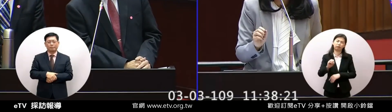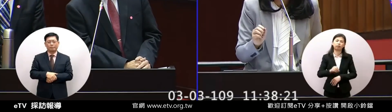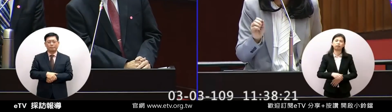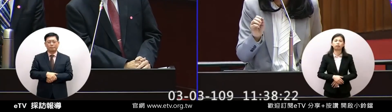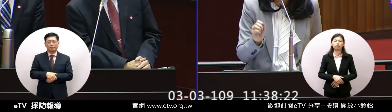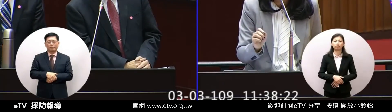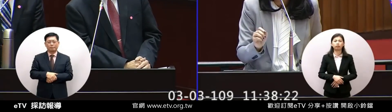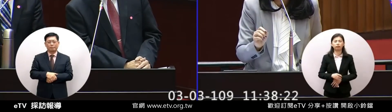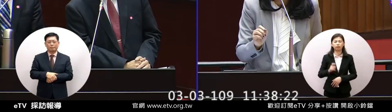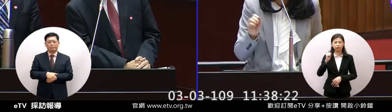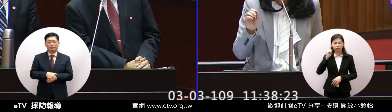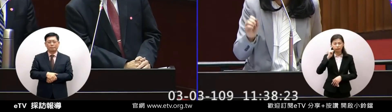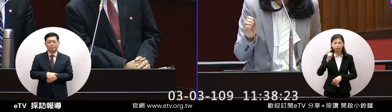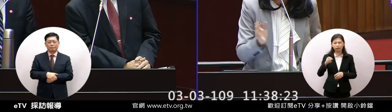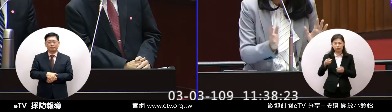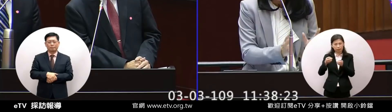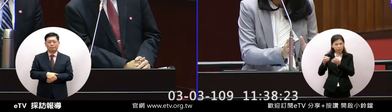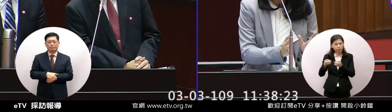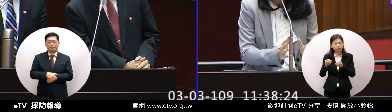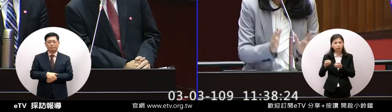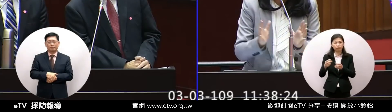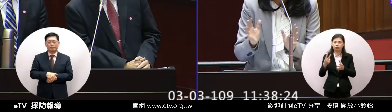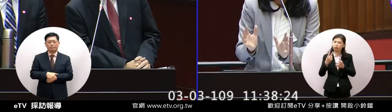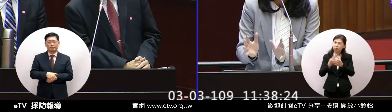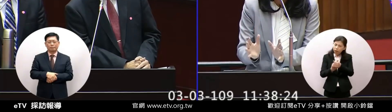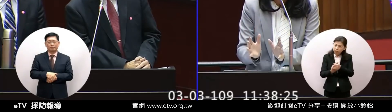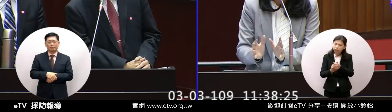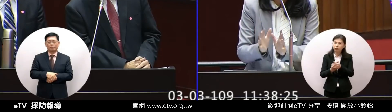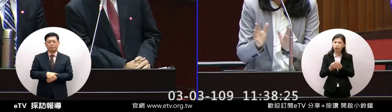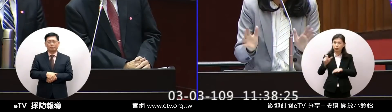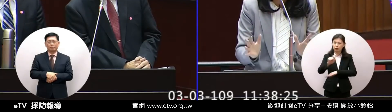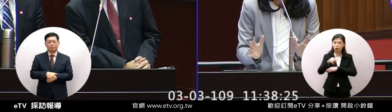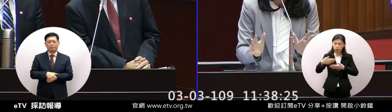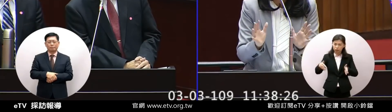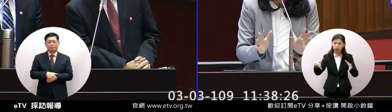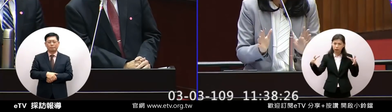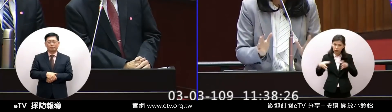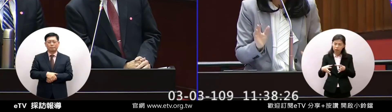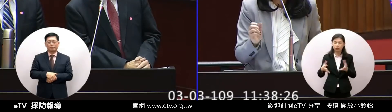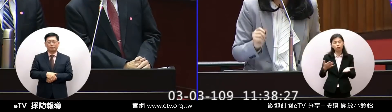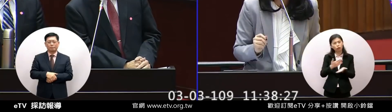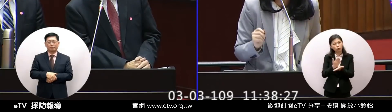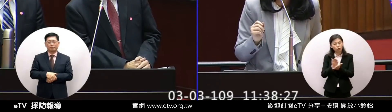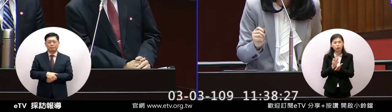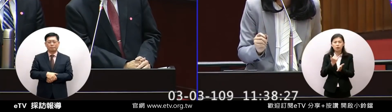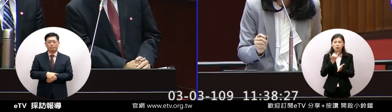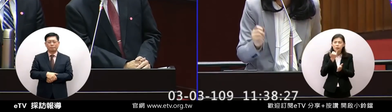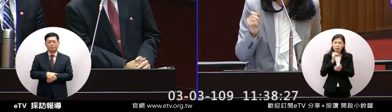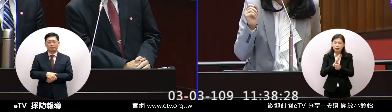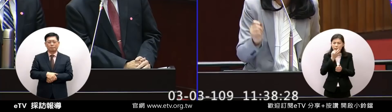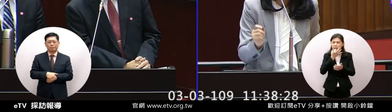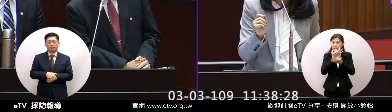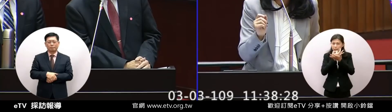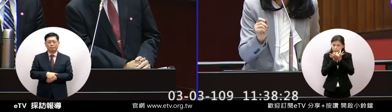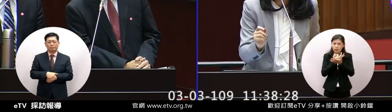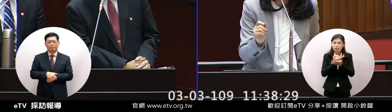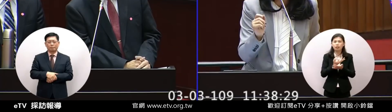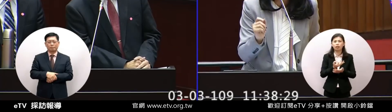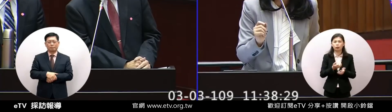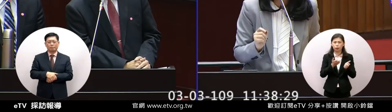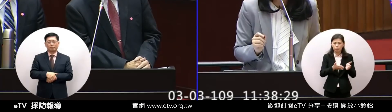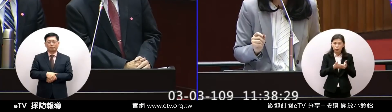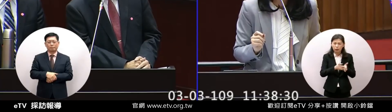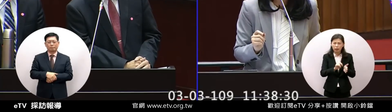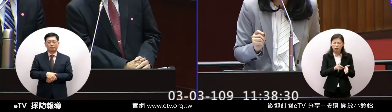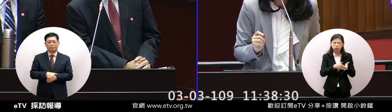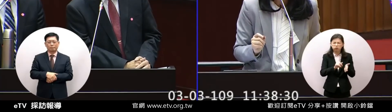觉得说这个部分可以协调一下，是不是可以并案处理，统一办公室处理，这些方式都可以帮我们省下更多的经费来花在产